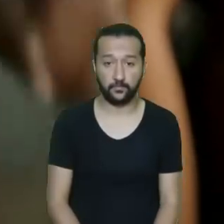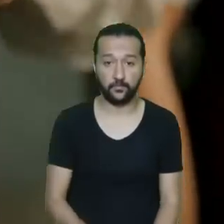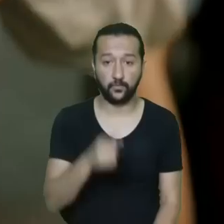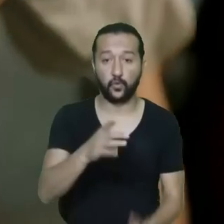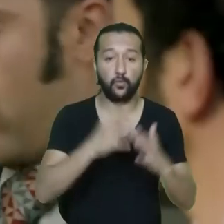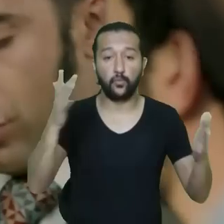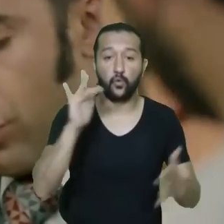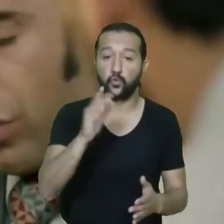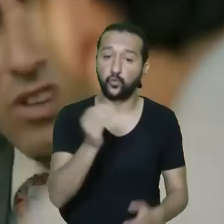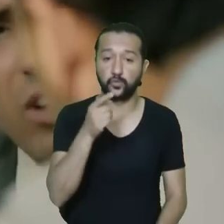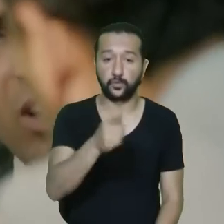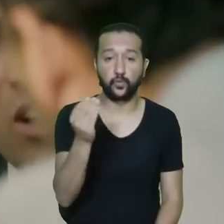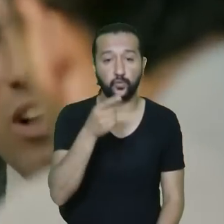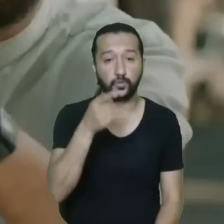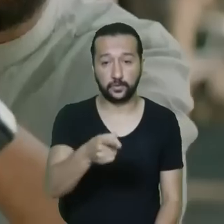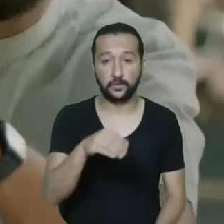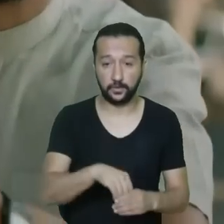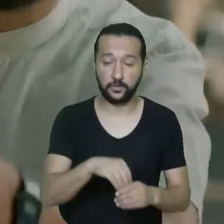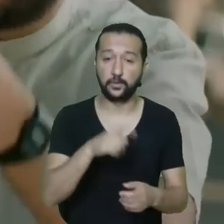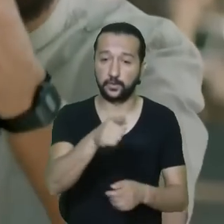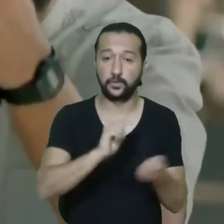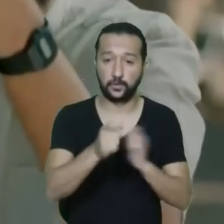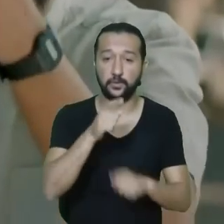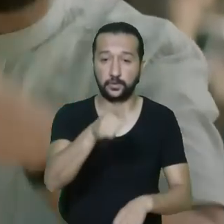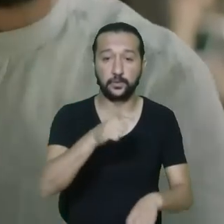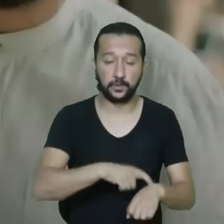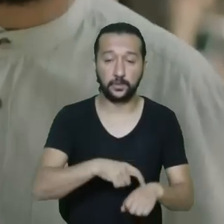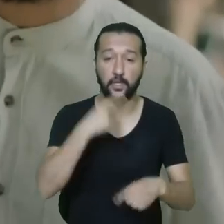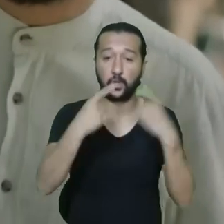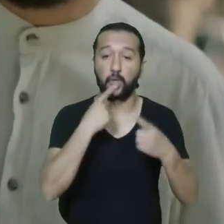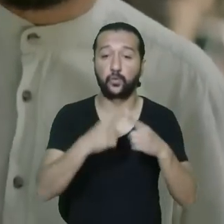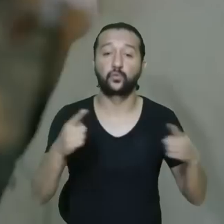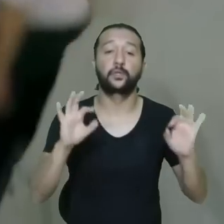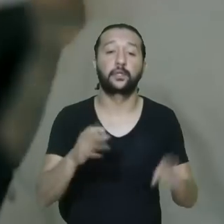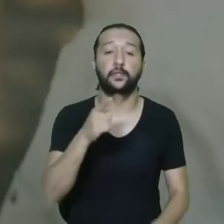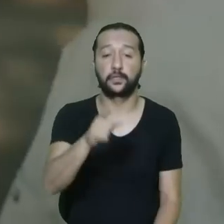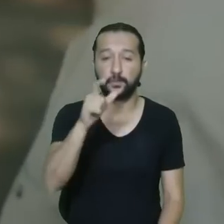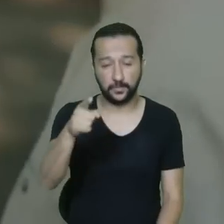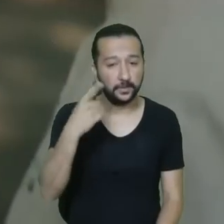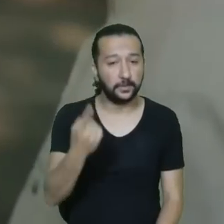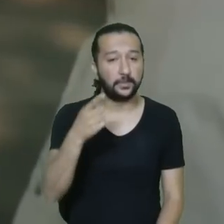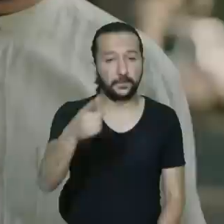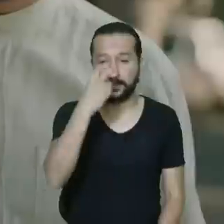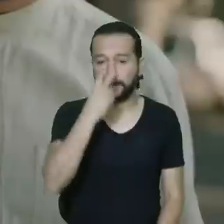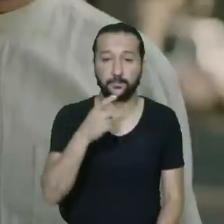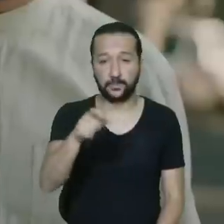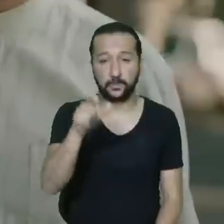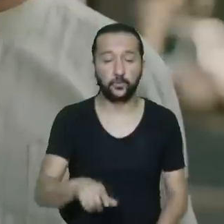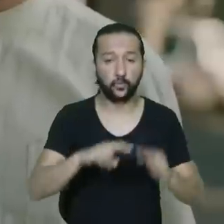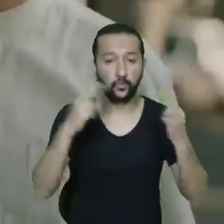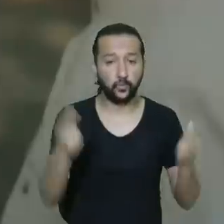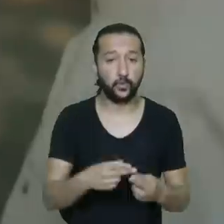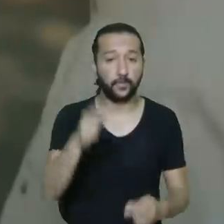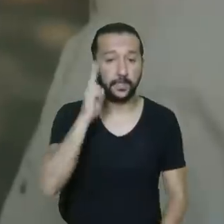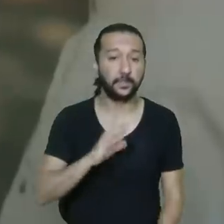Büyük ordu küçük. Küçüklerden. Ulan saatle telefonla konuşmayacak ki cennamelerle. Cemil, ne kadar cimrisin be. Dünya